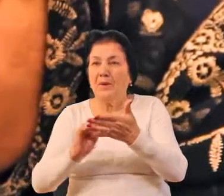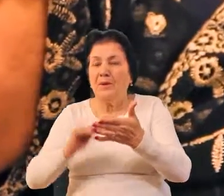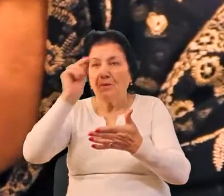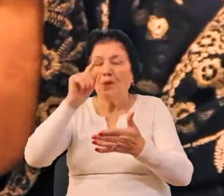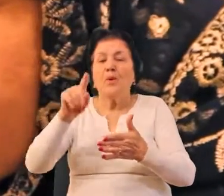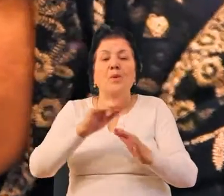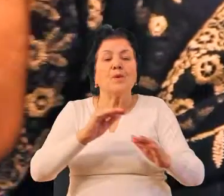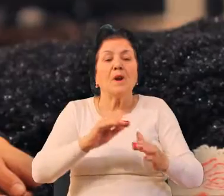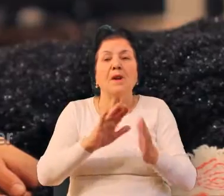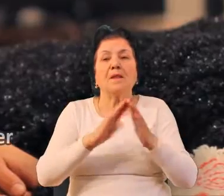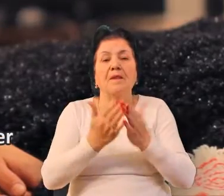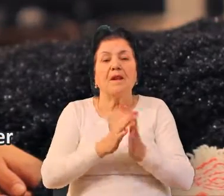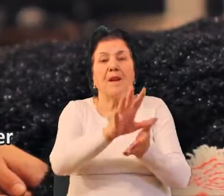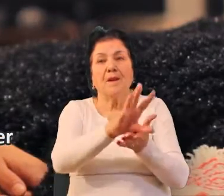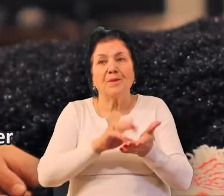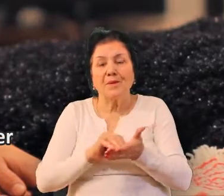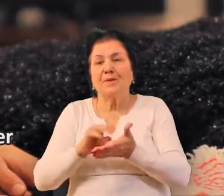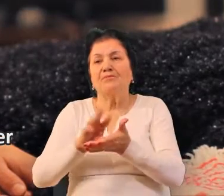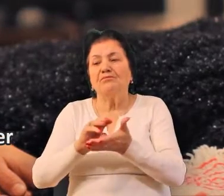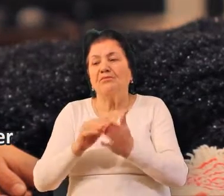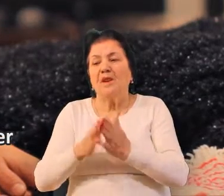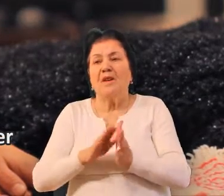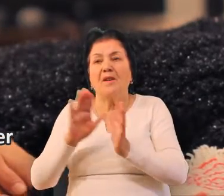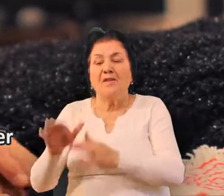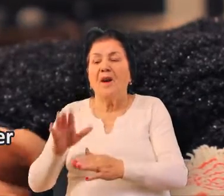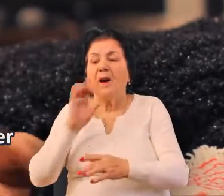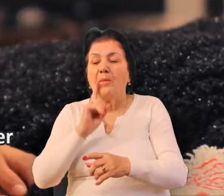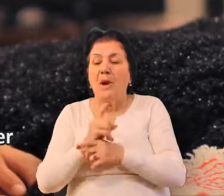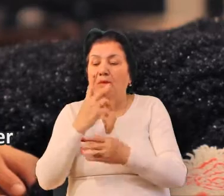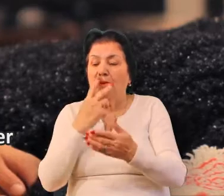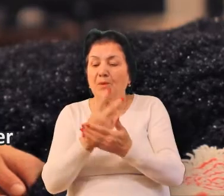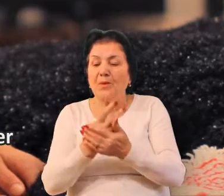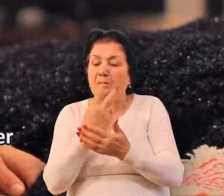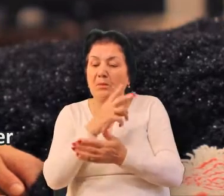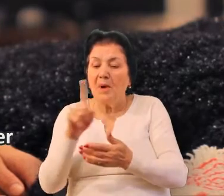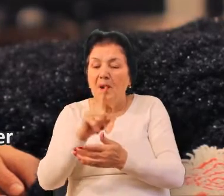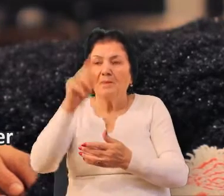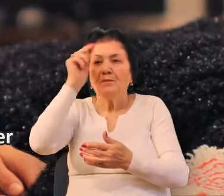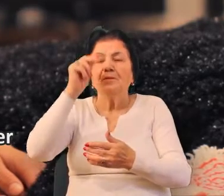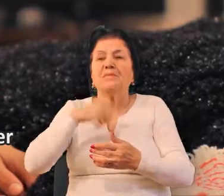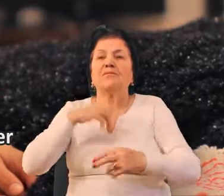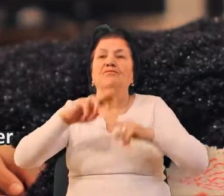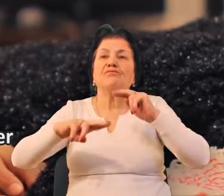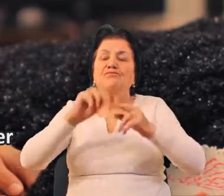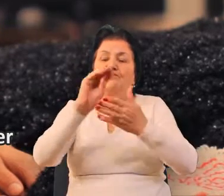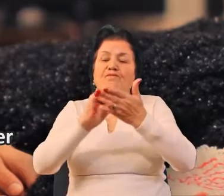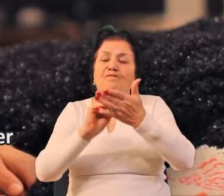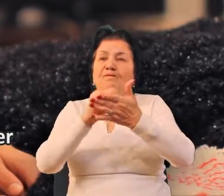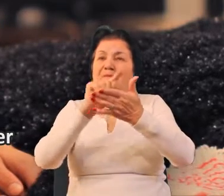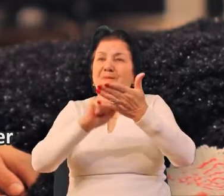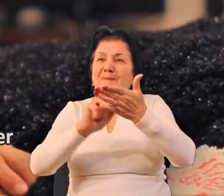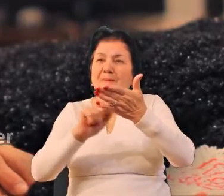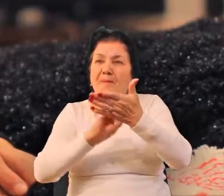əlifbasını öyrənmişdi ki, uşaqlardan mən dəftərləri götürüb mühazirələrə aparırdım. Bacım onu görəncə baxıb mənim üçün